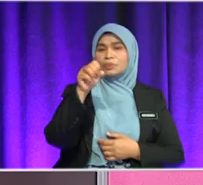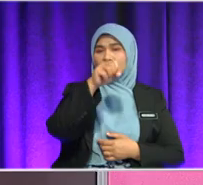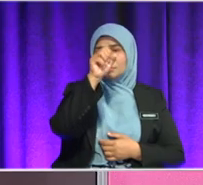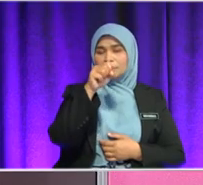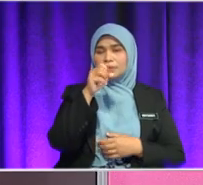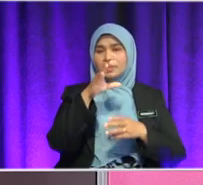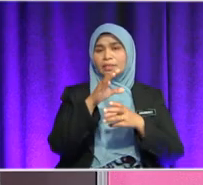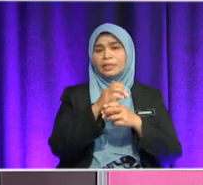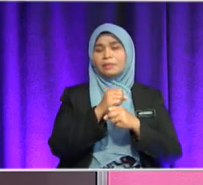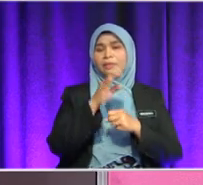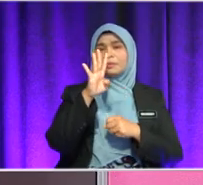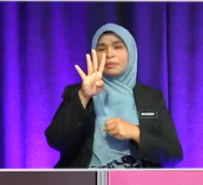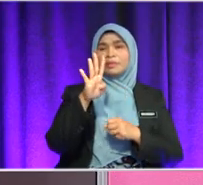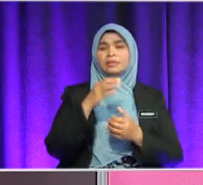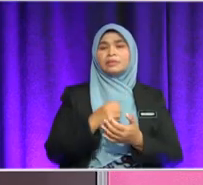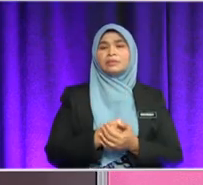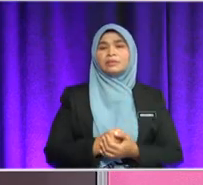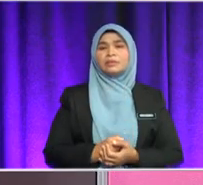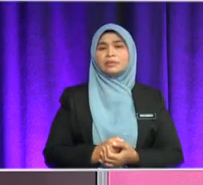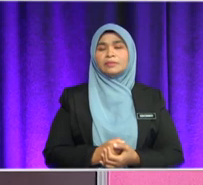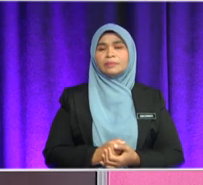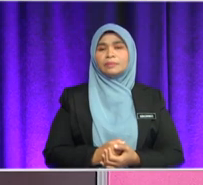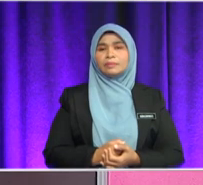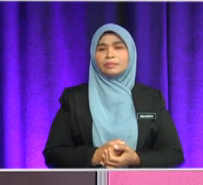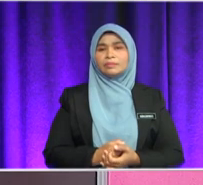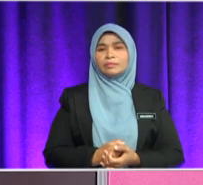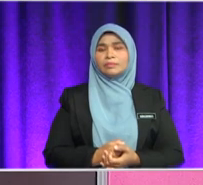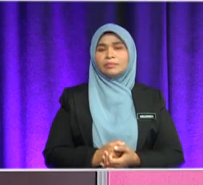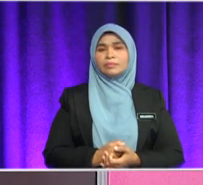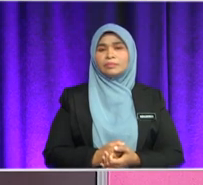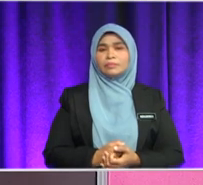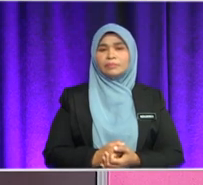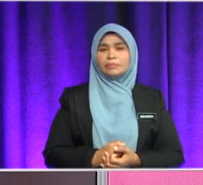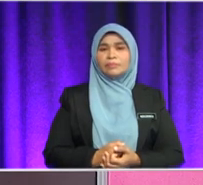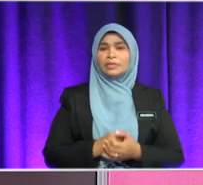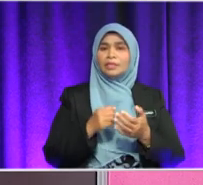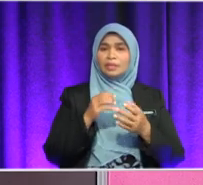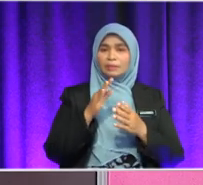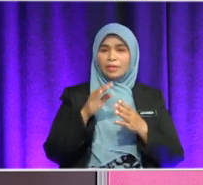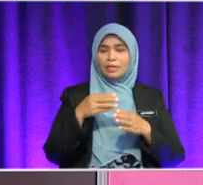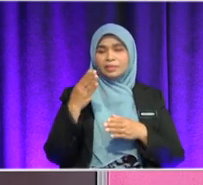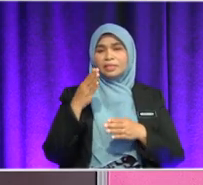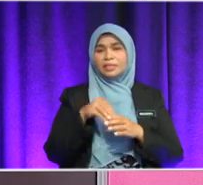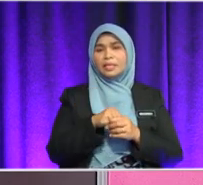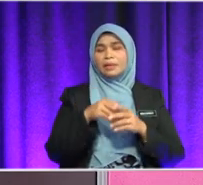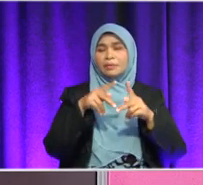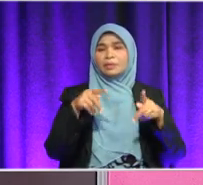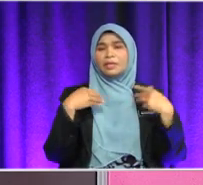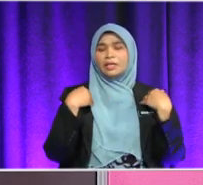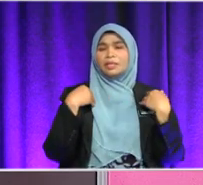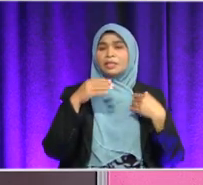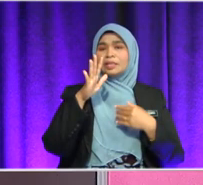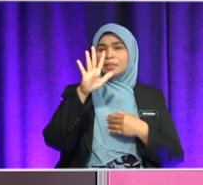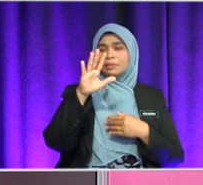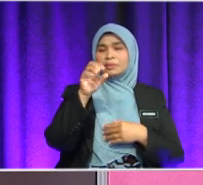dapat 4/4 jadi kebab ini biasanya ada 4 ataupun 5 soal alat baik jadi 5 jualan 5 x